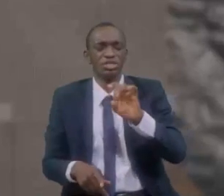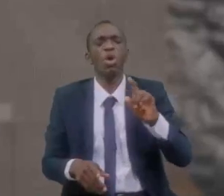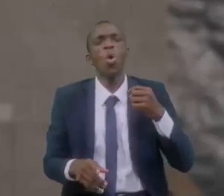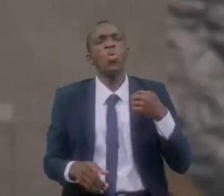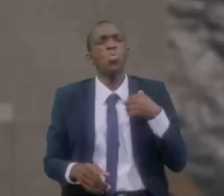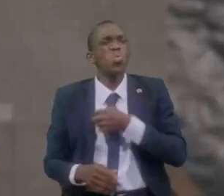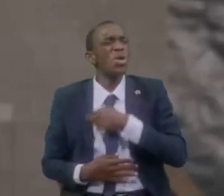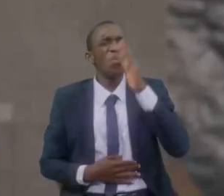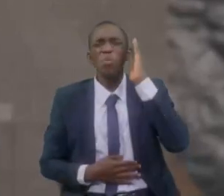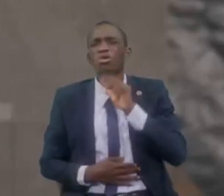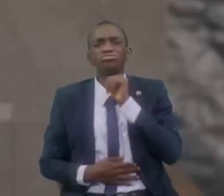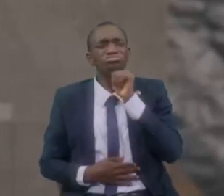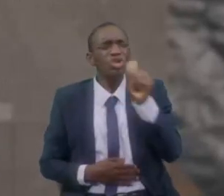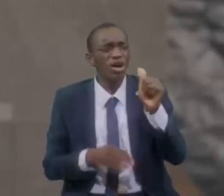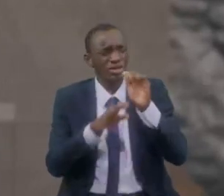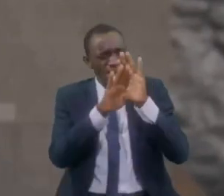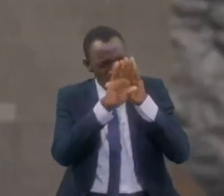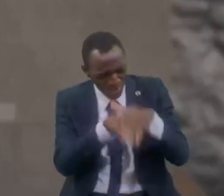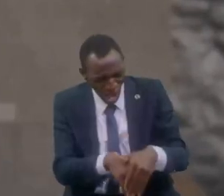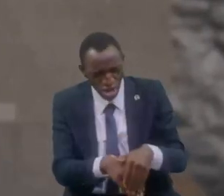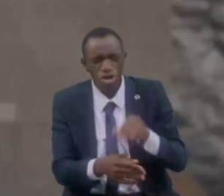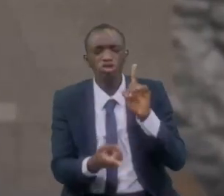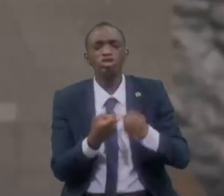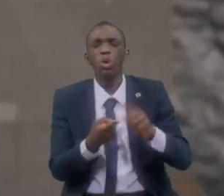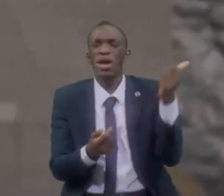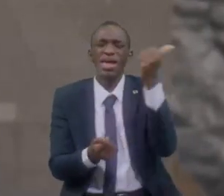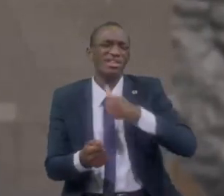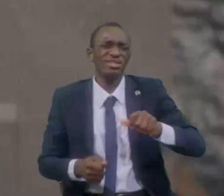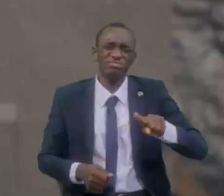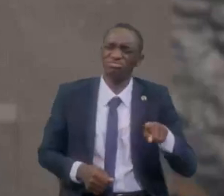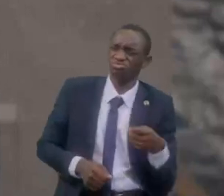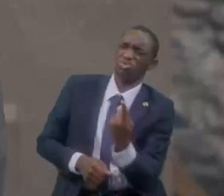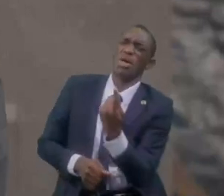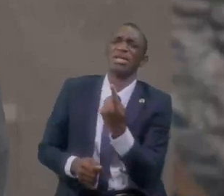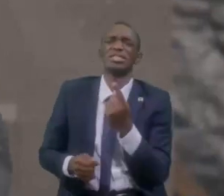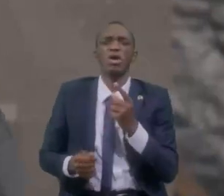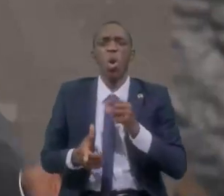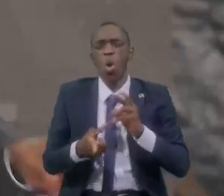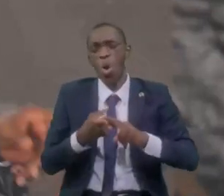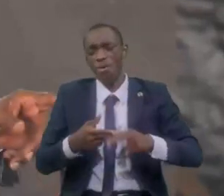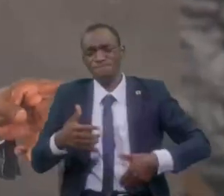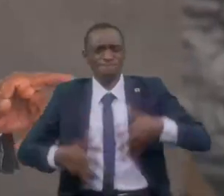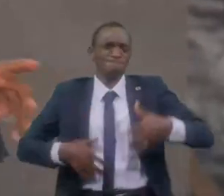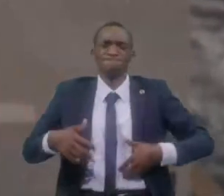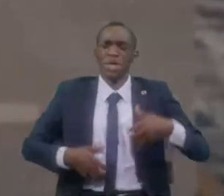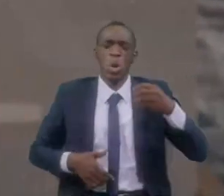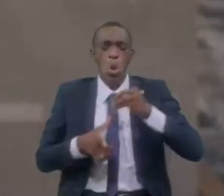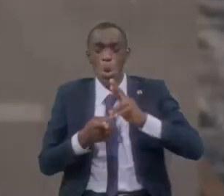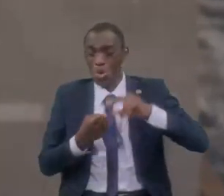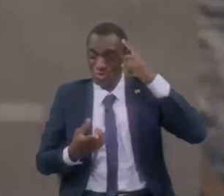nous n'allons fléchir devant aucune menace. Aucune fureur, aucune colère